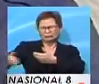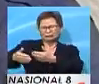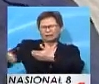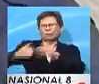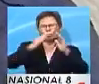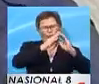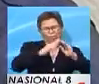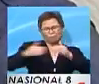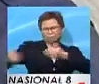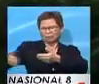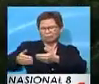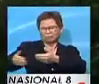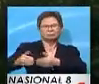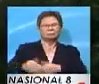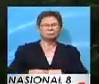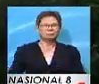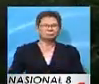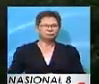dekat